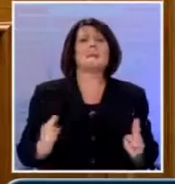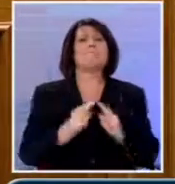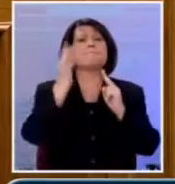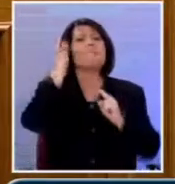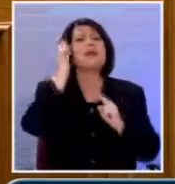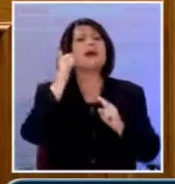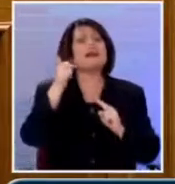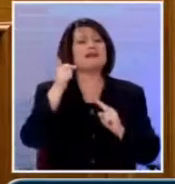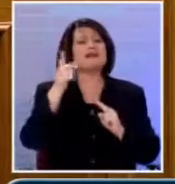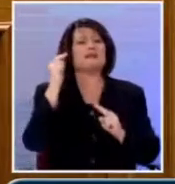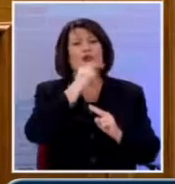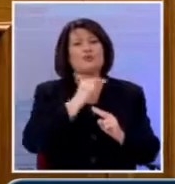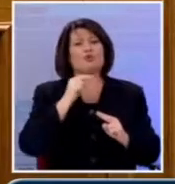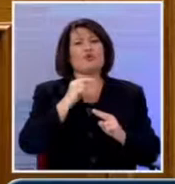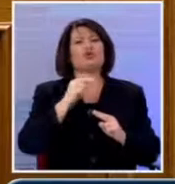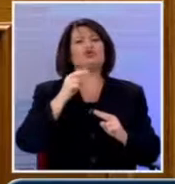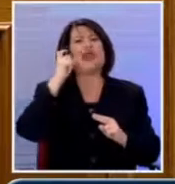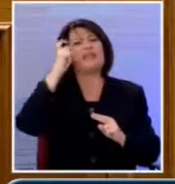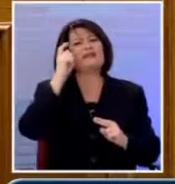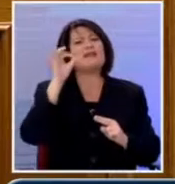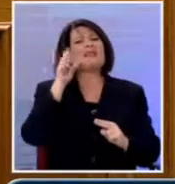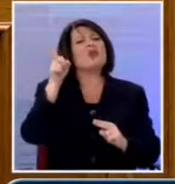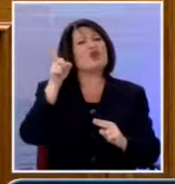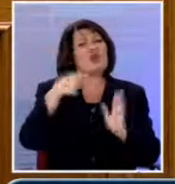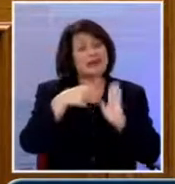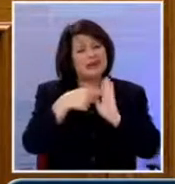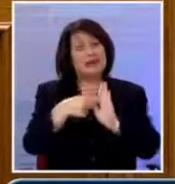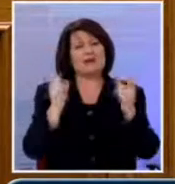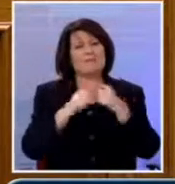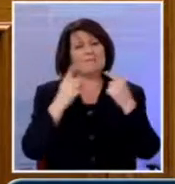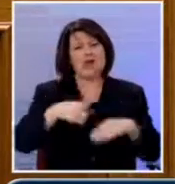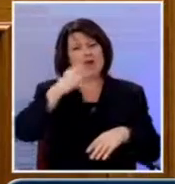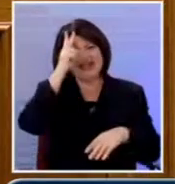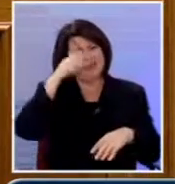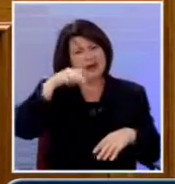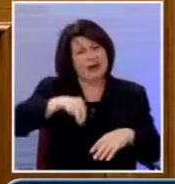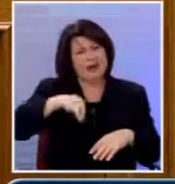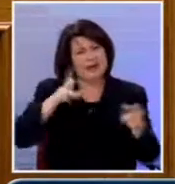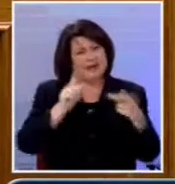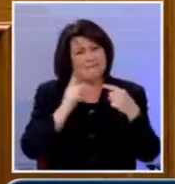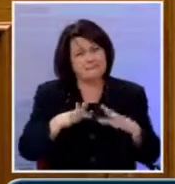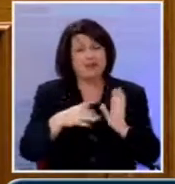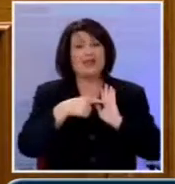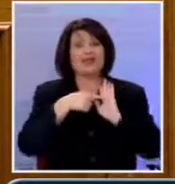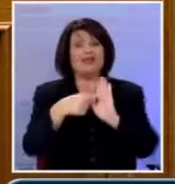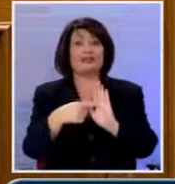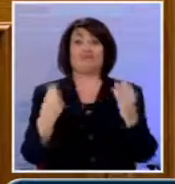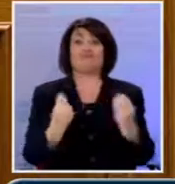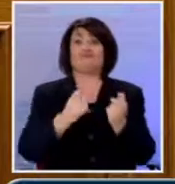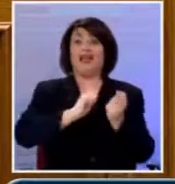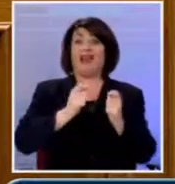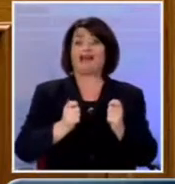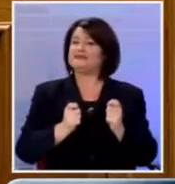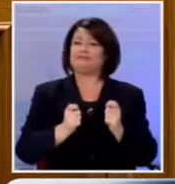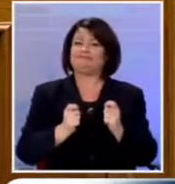την εμφάνιση του Πρωθυπουργού στη Θεσσαλονίκη και τη συνάντηση με την κυρία Μέρκελ για να δείξουν ότι κάτι αλλάζει,